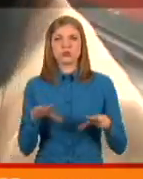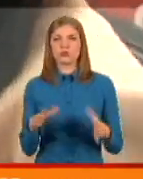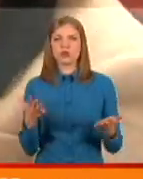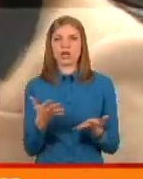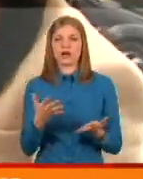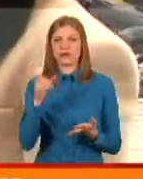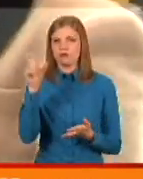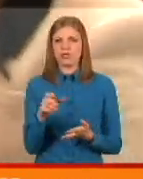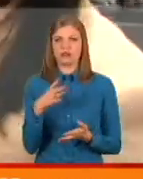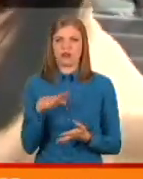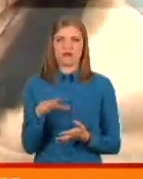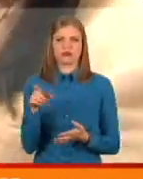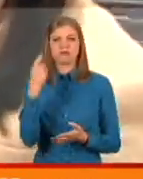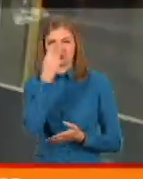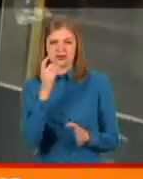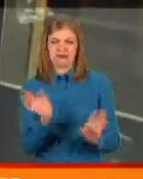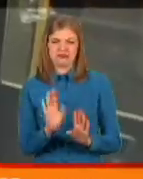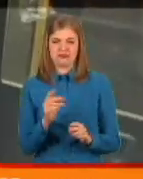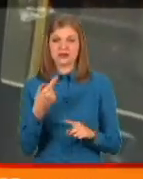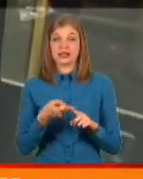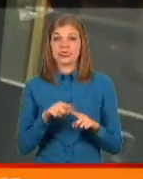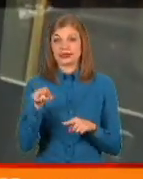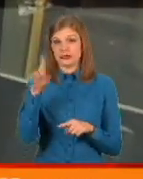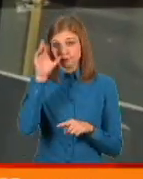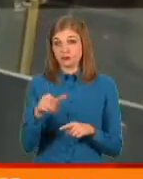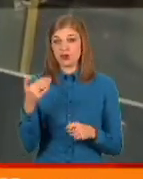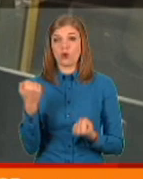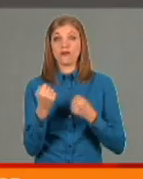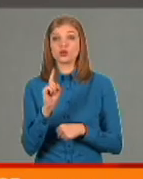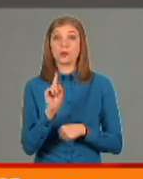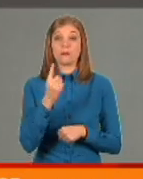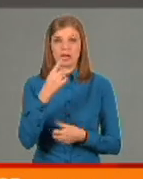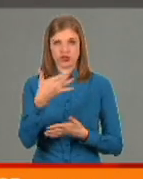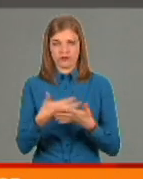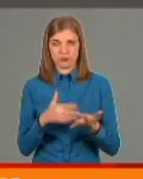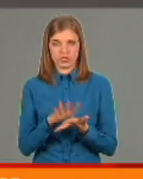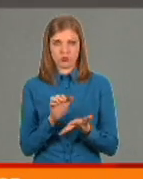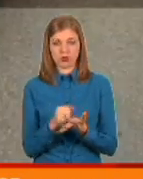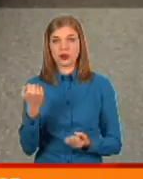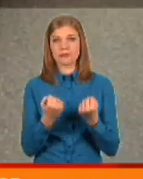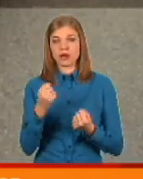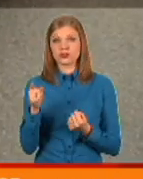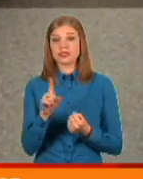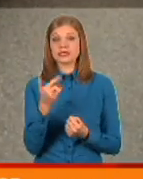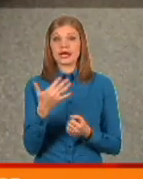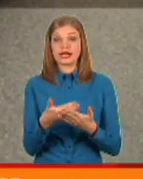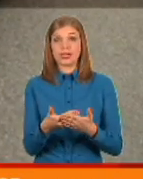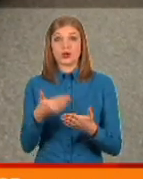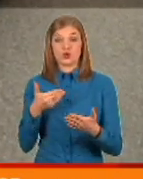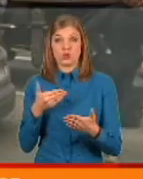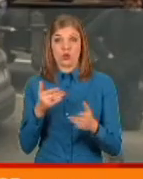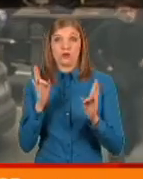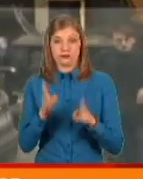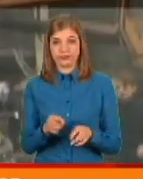якихось там, він не виглядав як п'яний чи ще щось. Це Микола. Його авто перше у списку потрощених. Машину він за кілька хвилин до